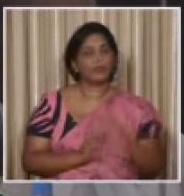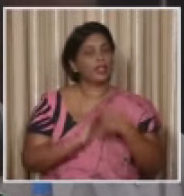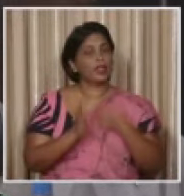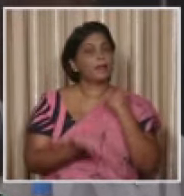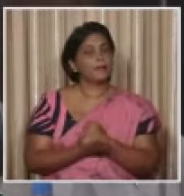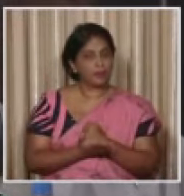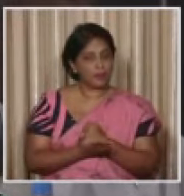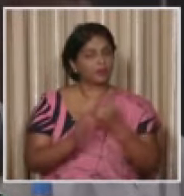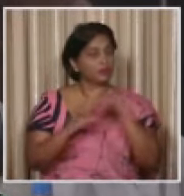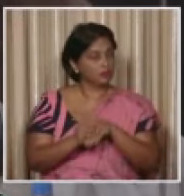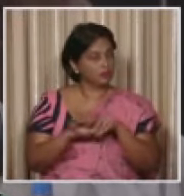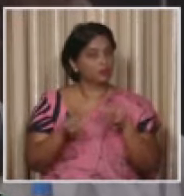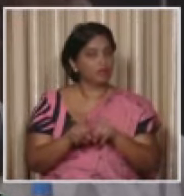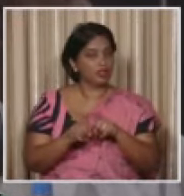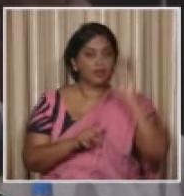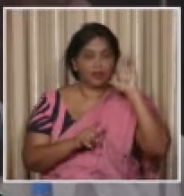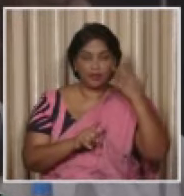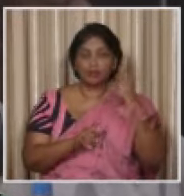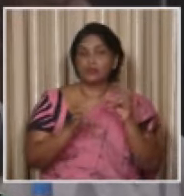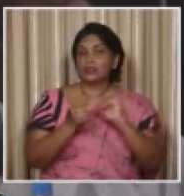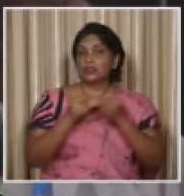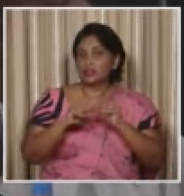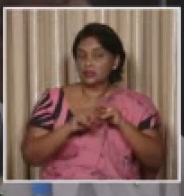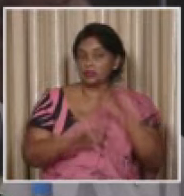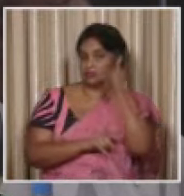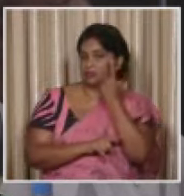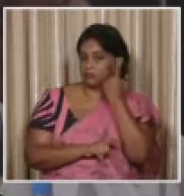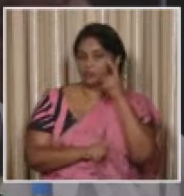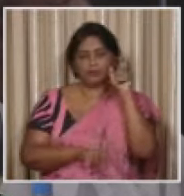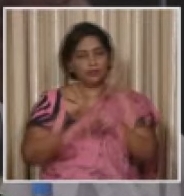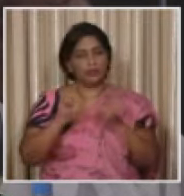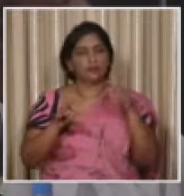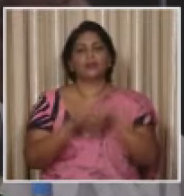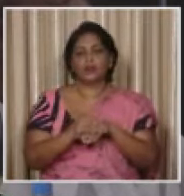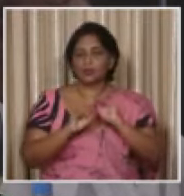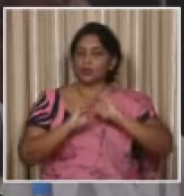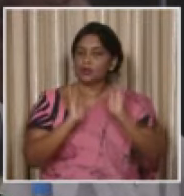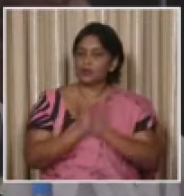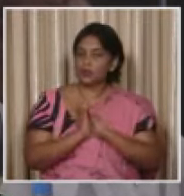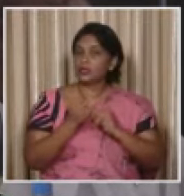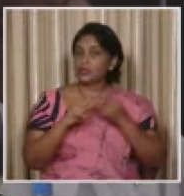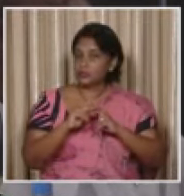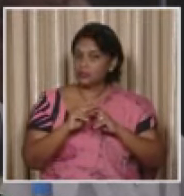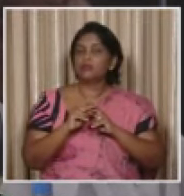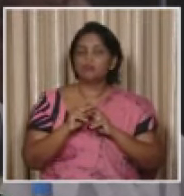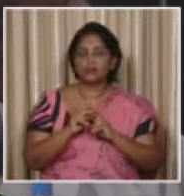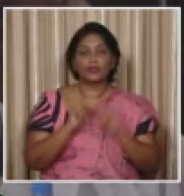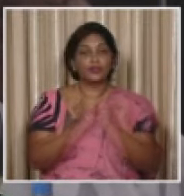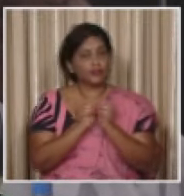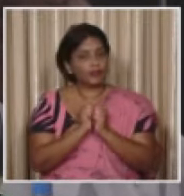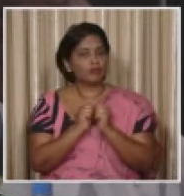මහ බැංකුවට අදාළ මෙන්ම විශේෂිත කාර්ය මණ්ඩලවල ප්‍රවීණත්වය ප්‍රමුඛ කර සියලු කාර්ය මණ්ඩල ශ්‍රේණිවල